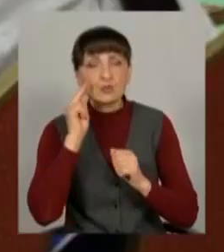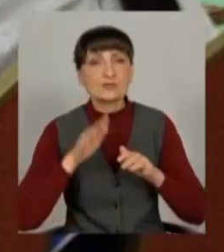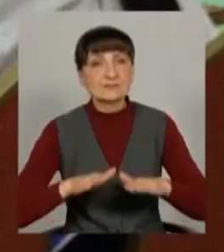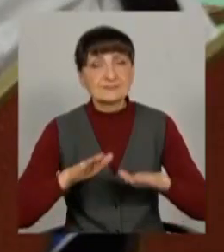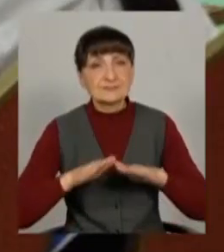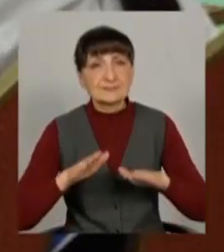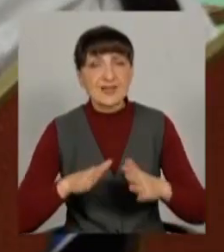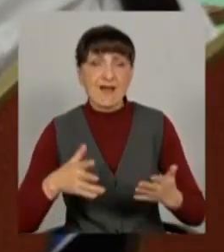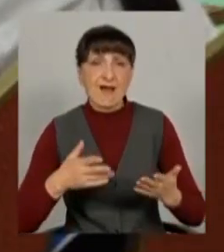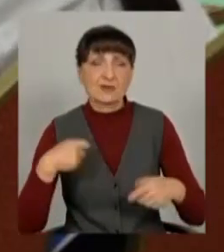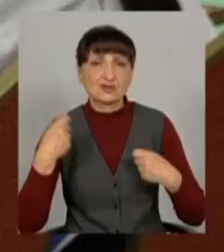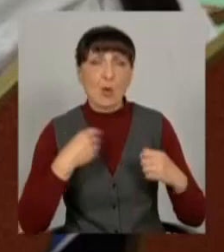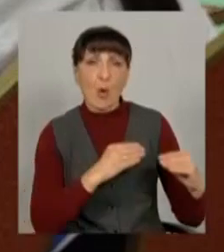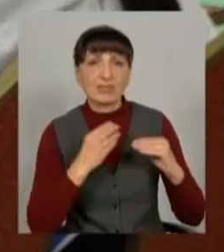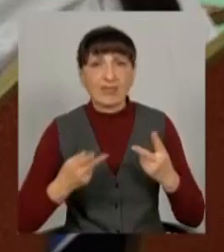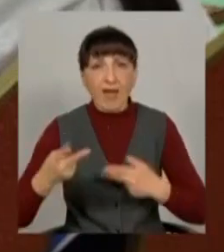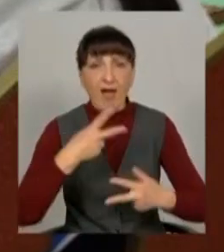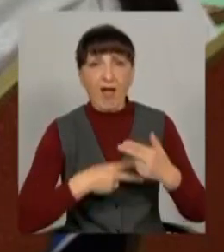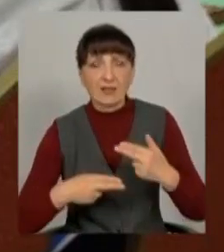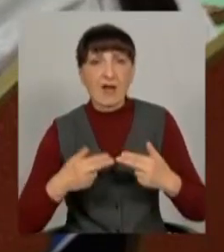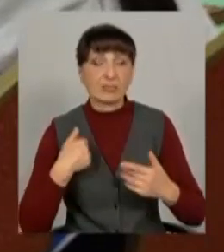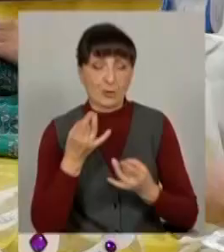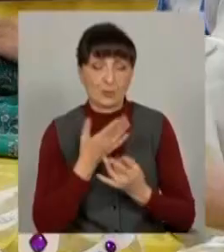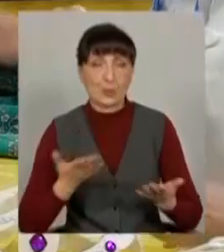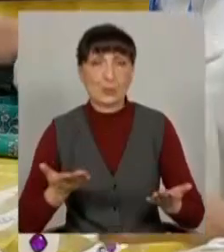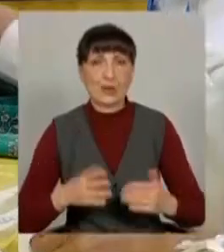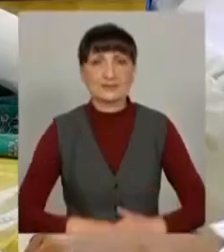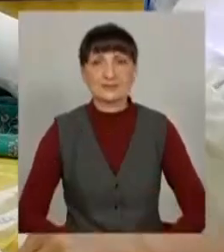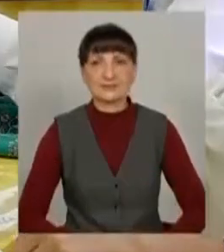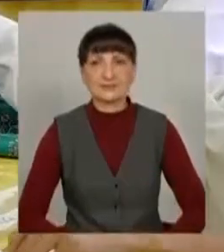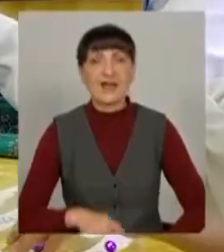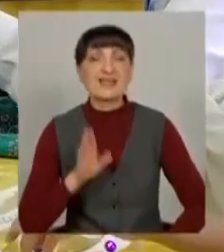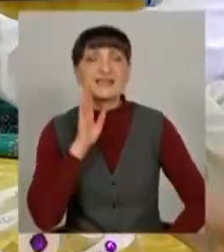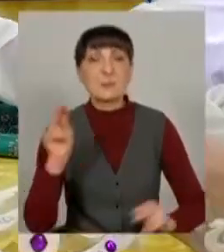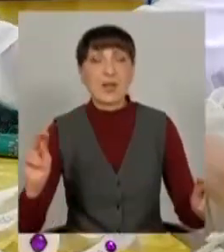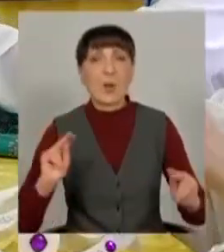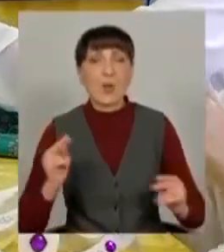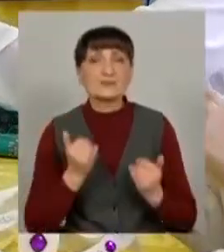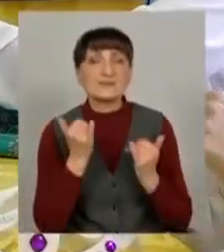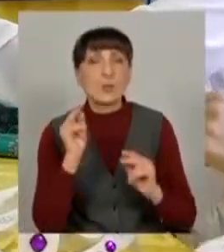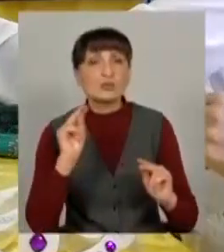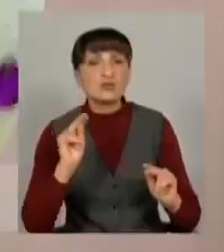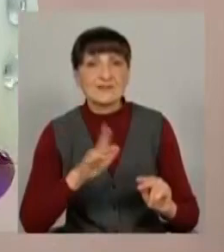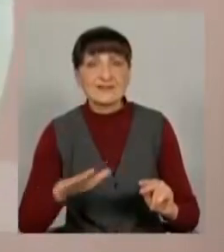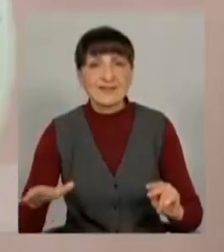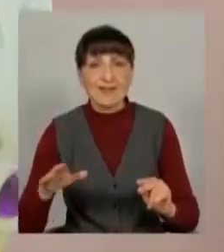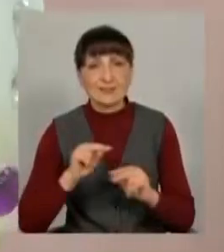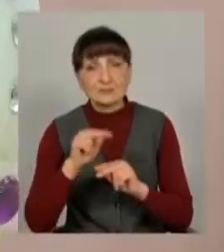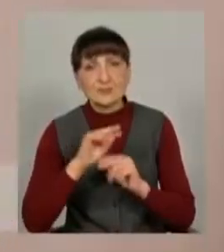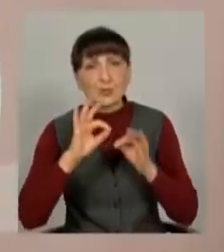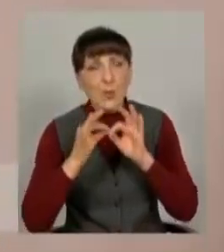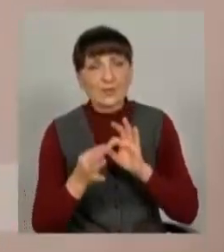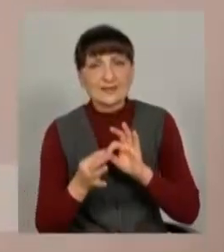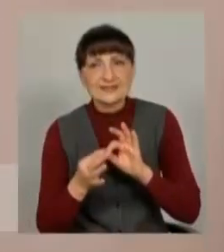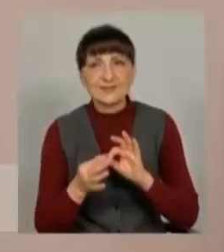шьём это же Анат наша Культура Мастер старательно посвящает своих учеников тонкости рукоделия